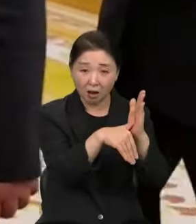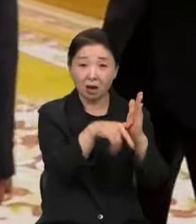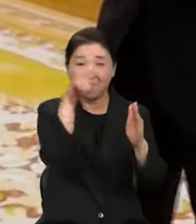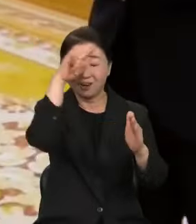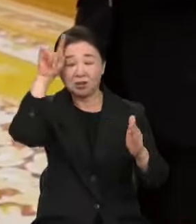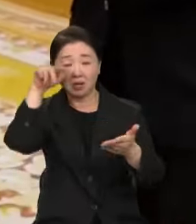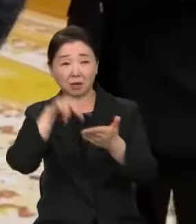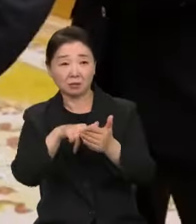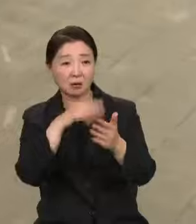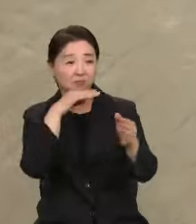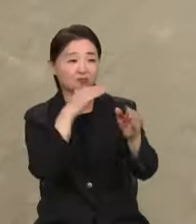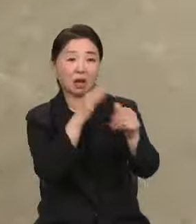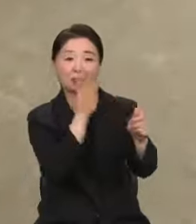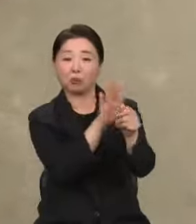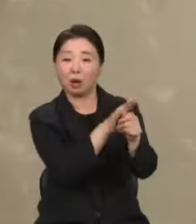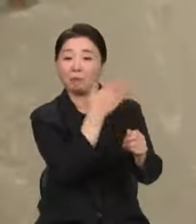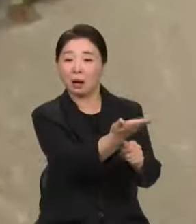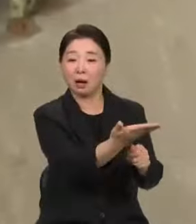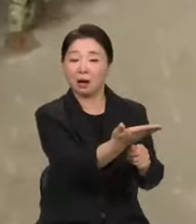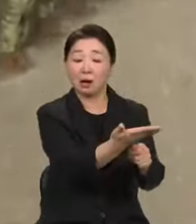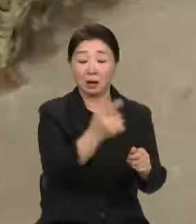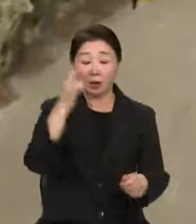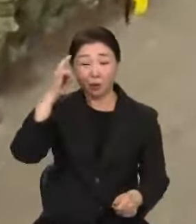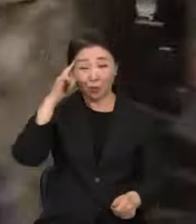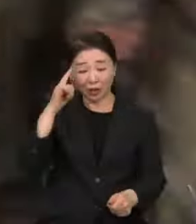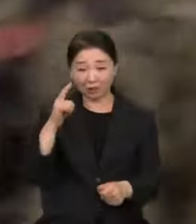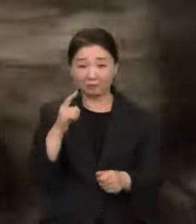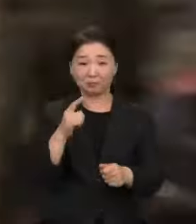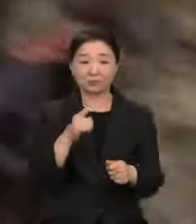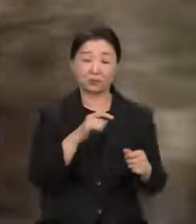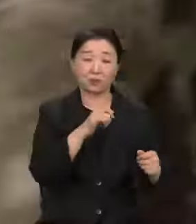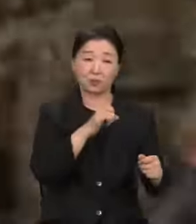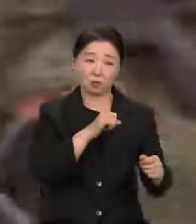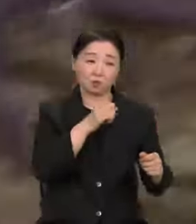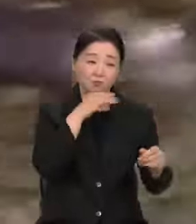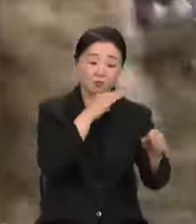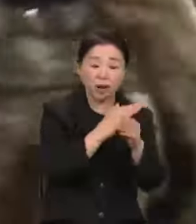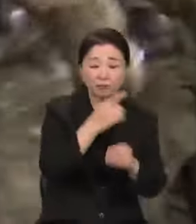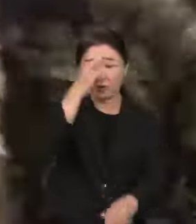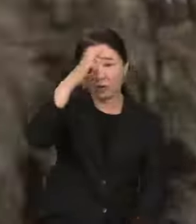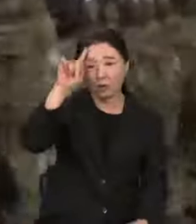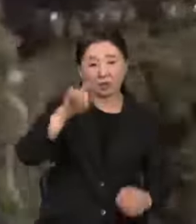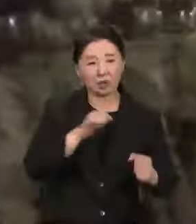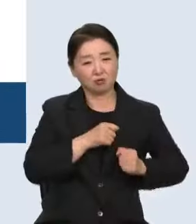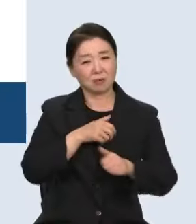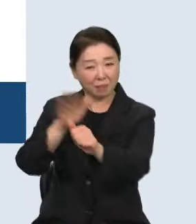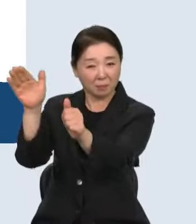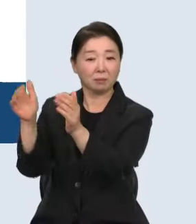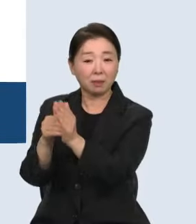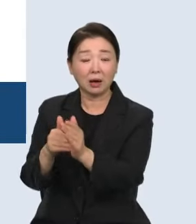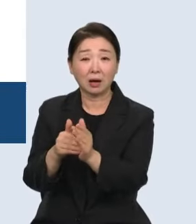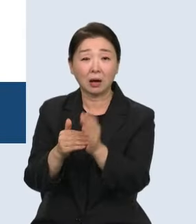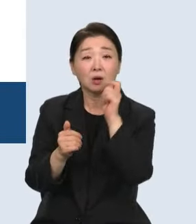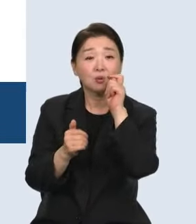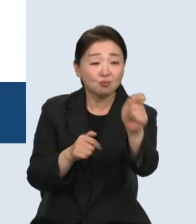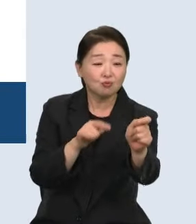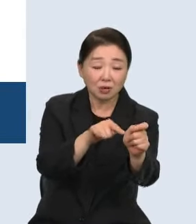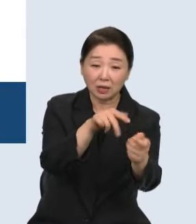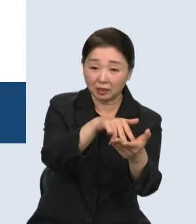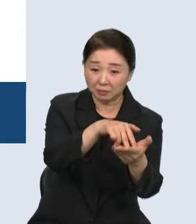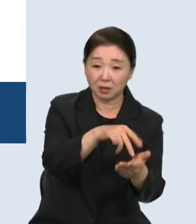놨습니다. 북한은 이미 상당 규모의 군인을 러시아에 파병했다는 보도도 나왔습니다. 우크라이나